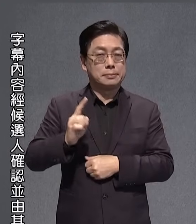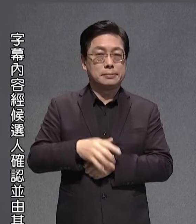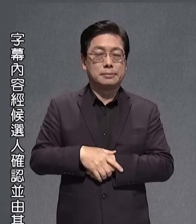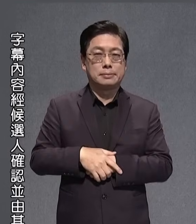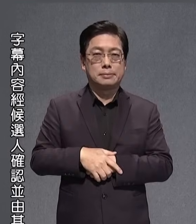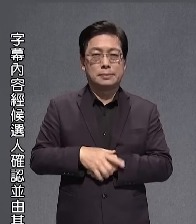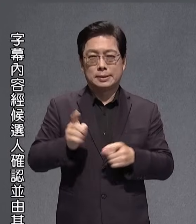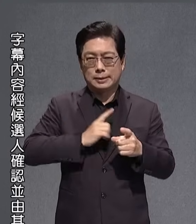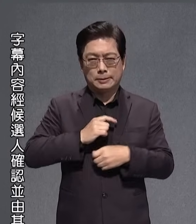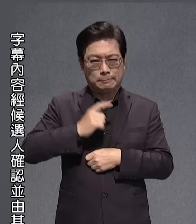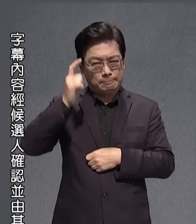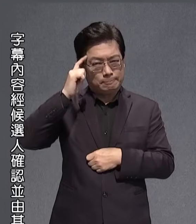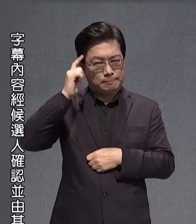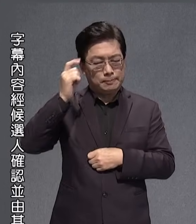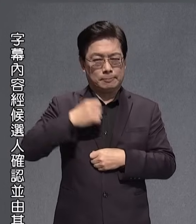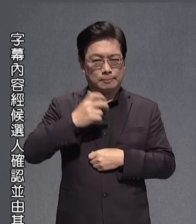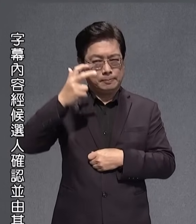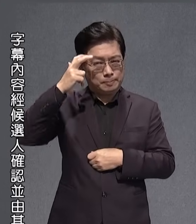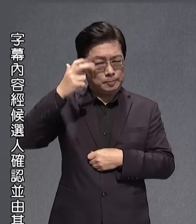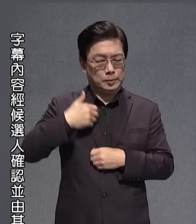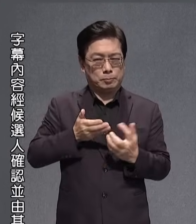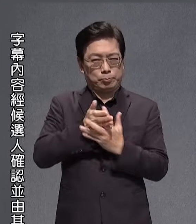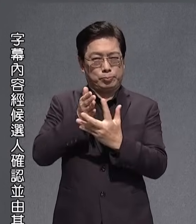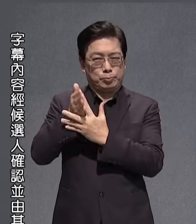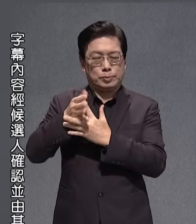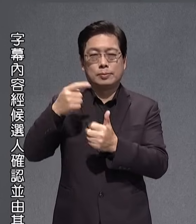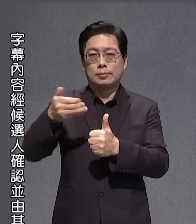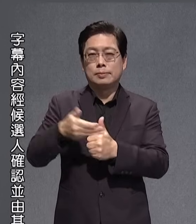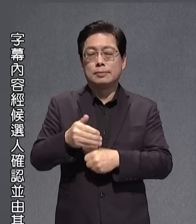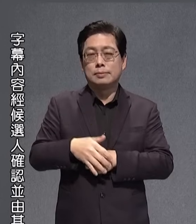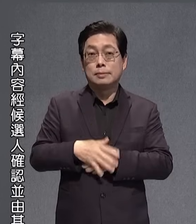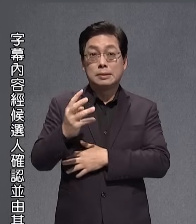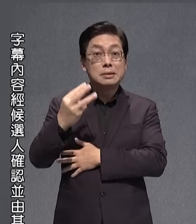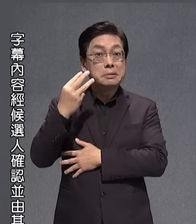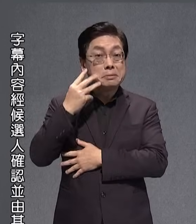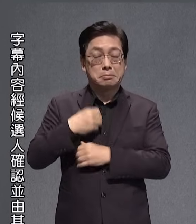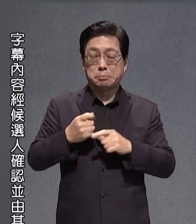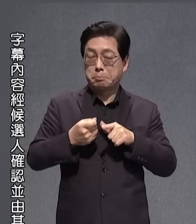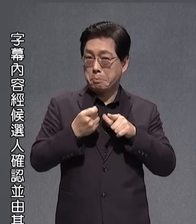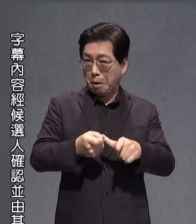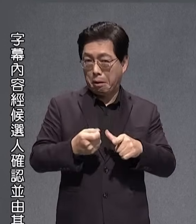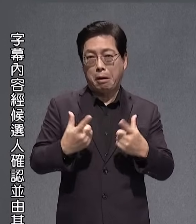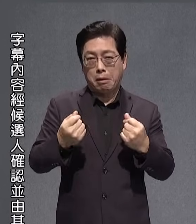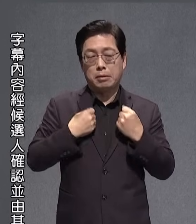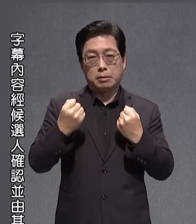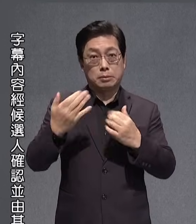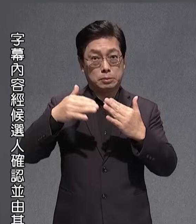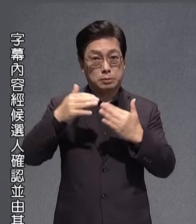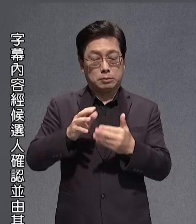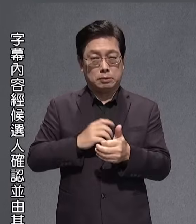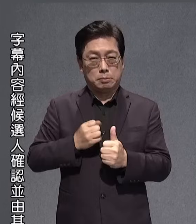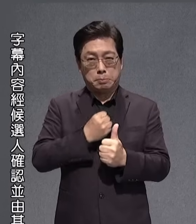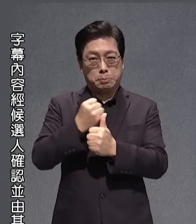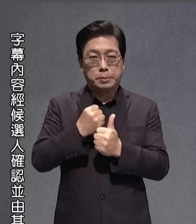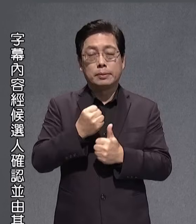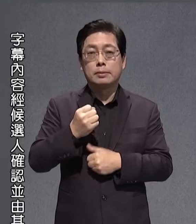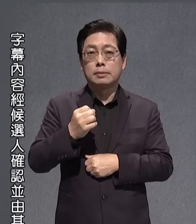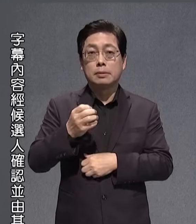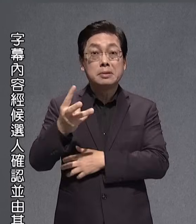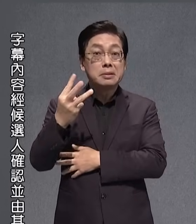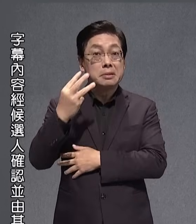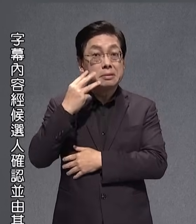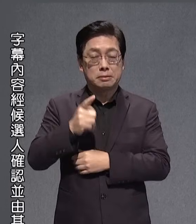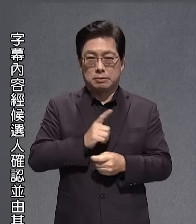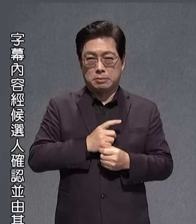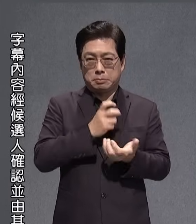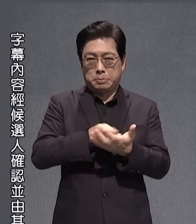意识形态大举介入教育，政治力公然介入大学的自治，因为政治卡